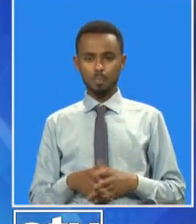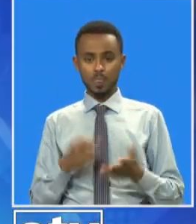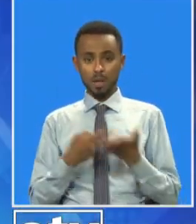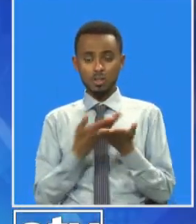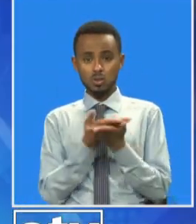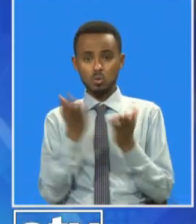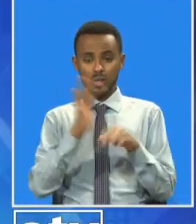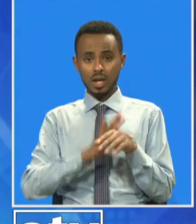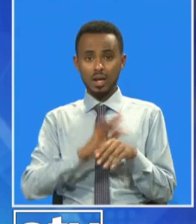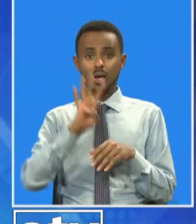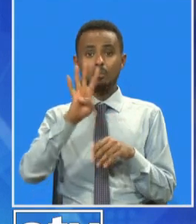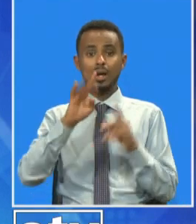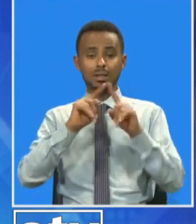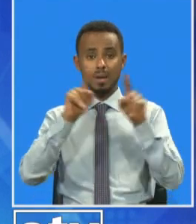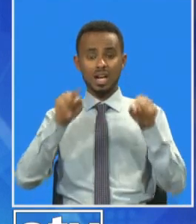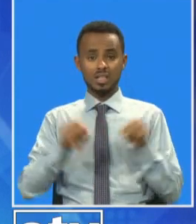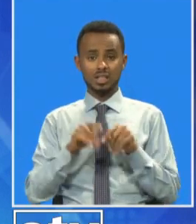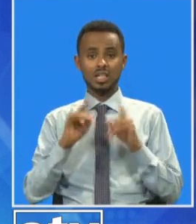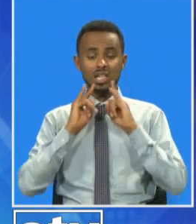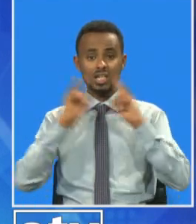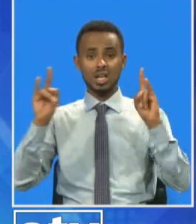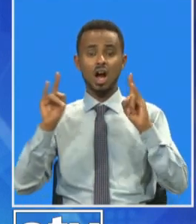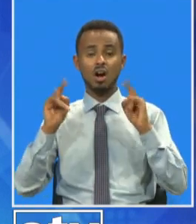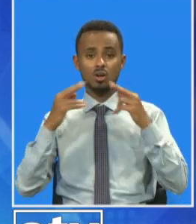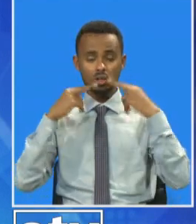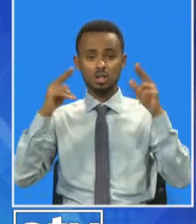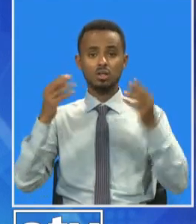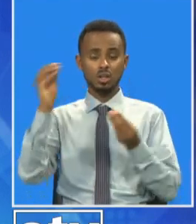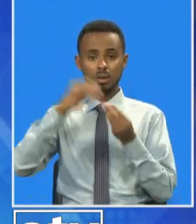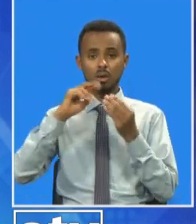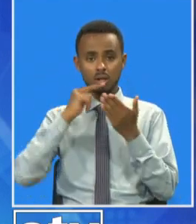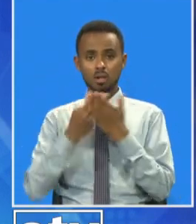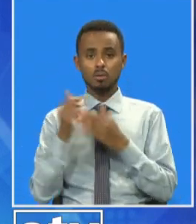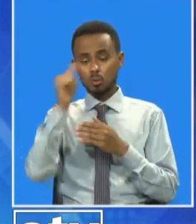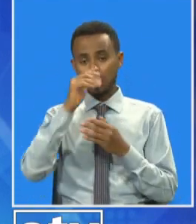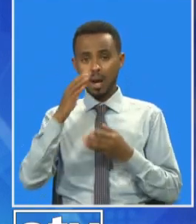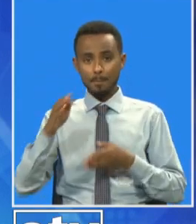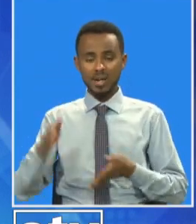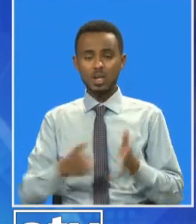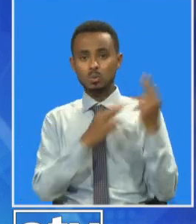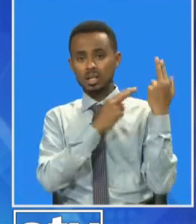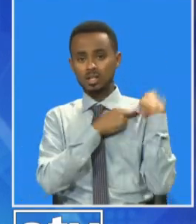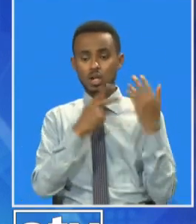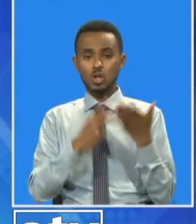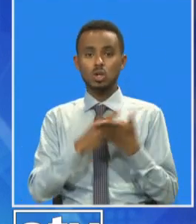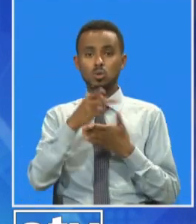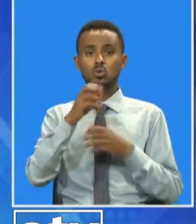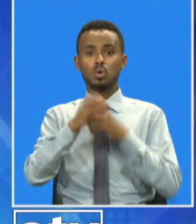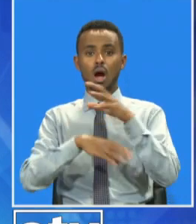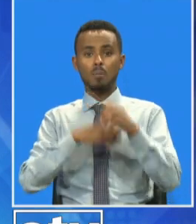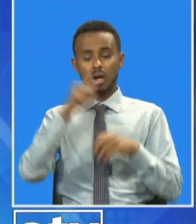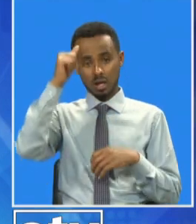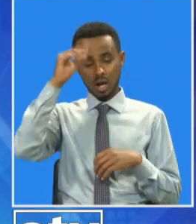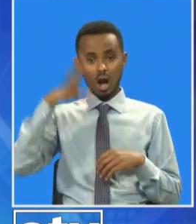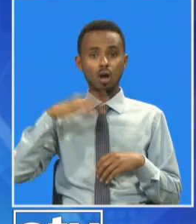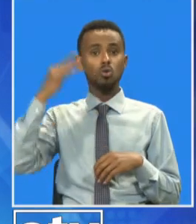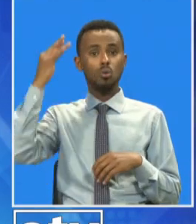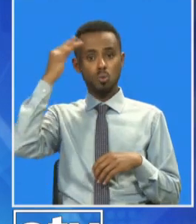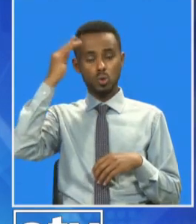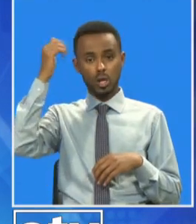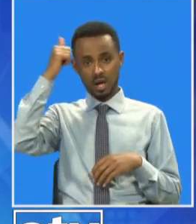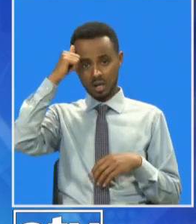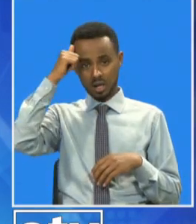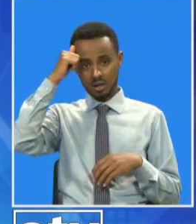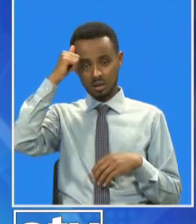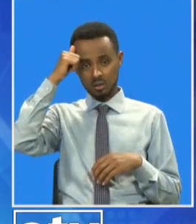በዚህ ጉዳይ ላይ በአራት ማዕዘን የዜና ውጃችን ተጨማሪ መረጃ የሰጡን በኢትዮጵያ መንገዶች ባለስልጣን የፕሮጀክቱ አማካሪ አቶ ሙሉነህ